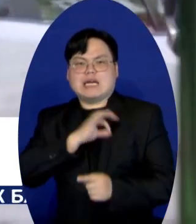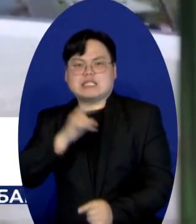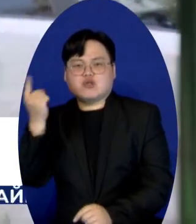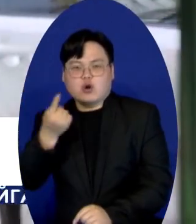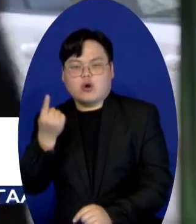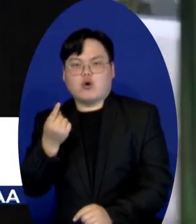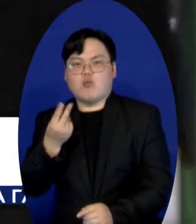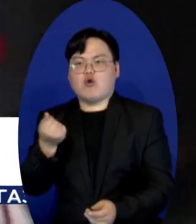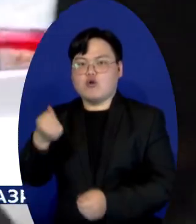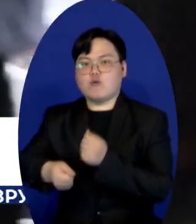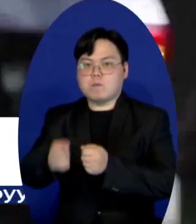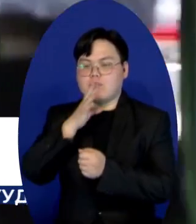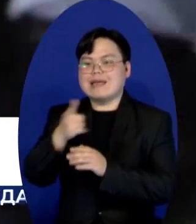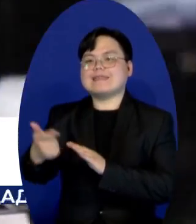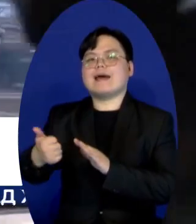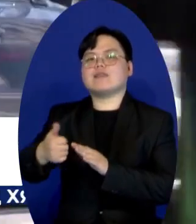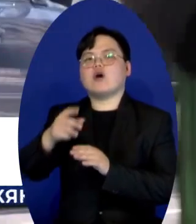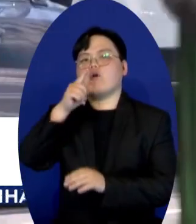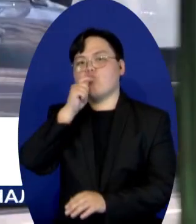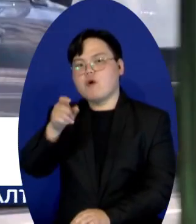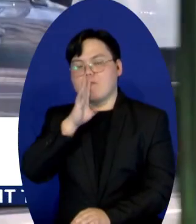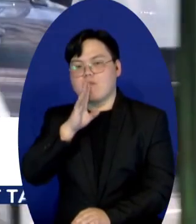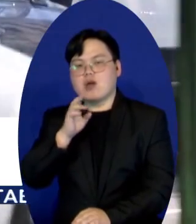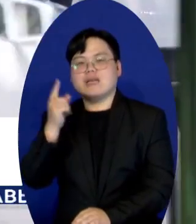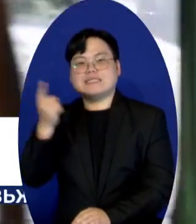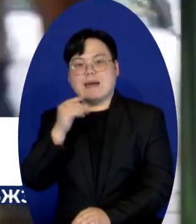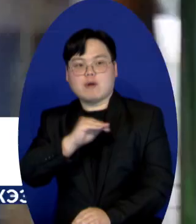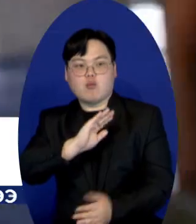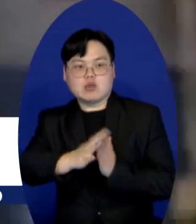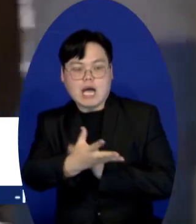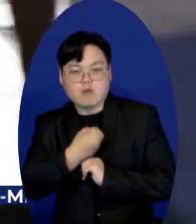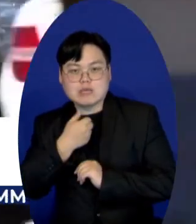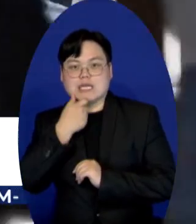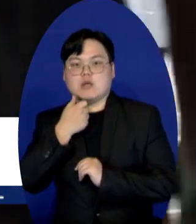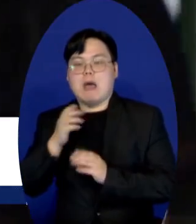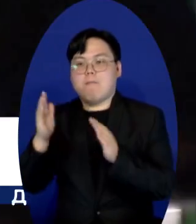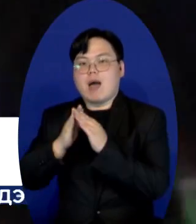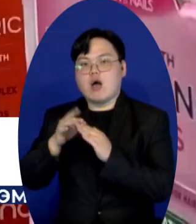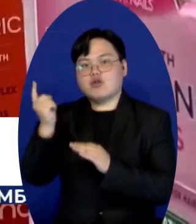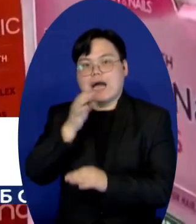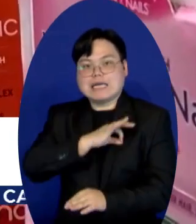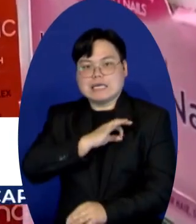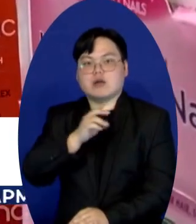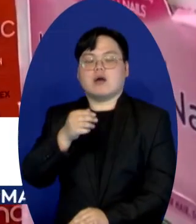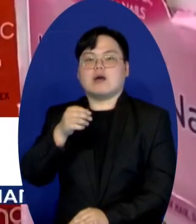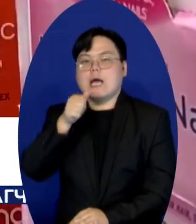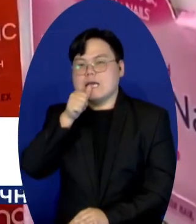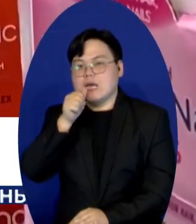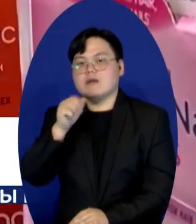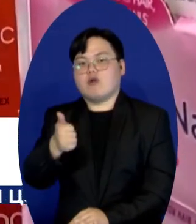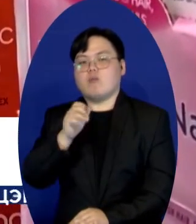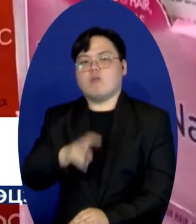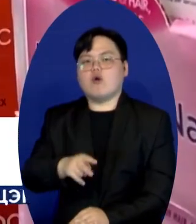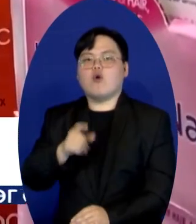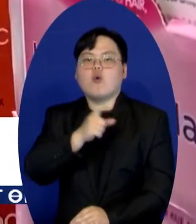оруулахад татвараас нь хөнгөлөх, цахилгаан машин худалдаж авсан эсвэл орон сууцаа эрчим хүчний хэмнэлттэй болгож сайжруулахад хөрөнгө оруулсан хүмүүс